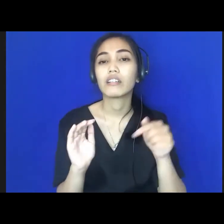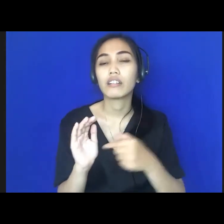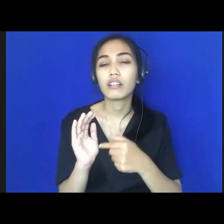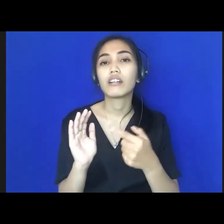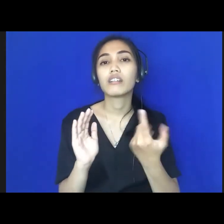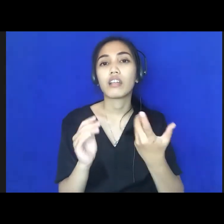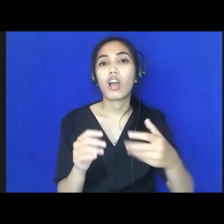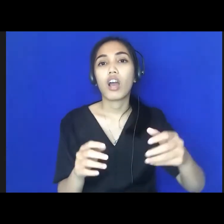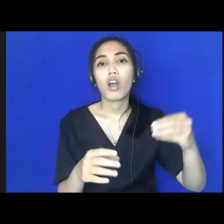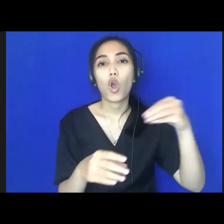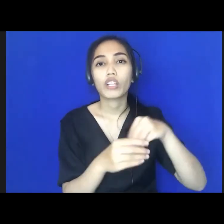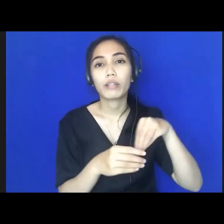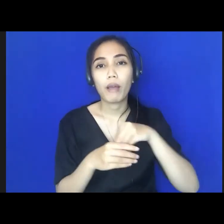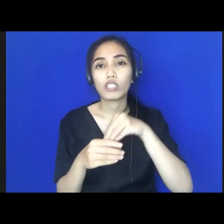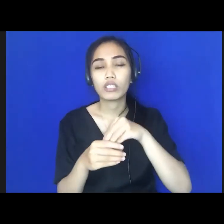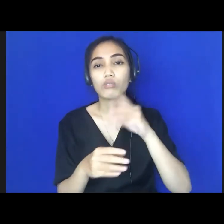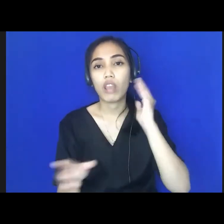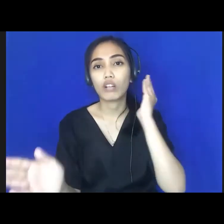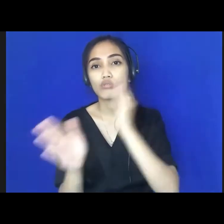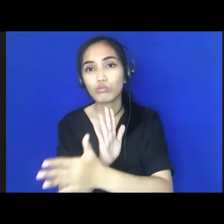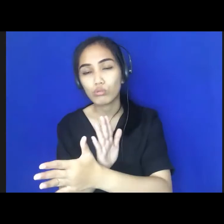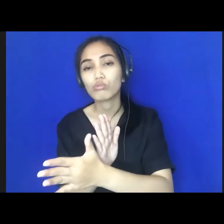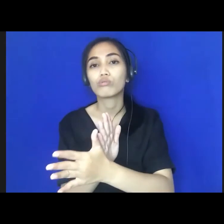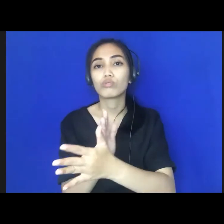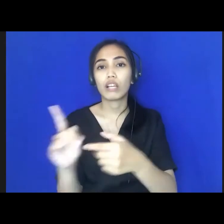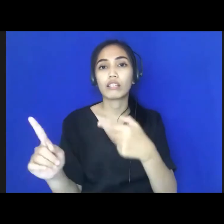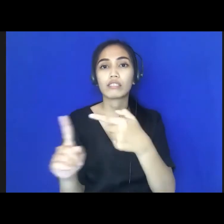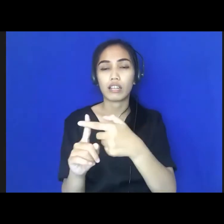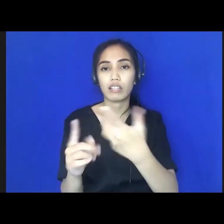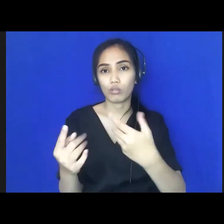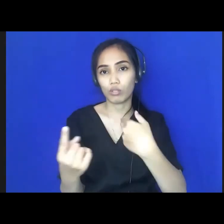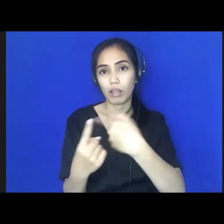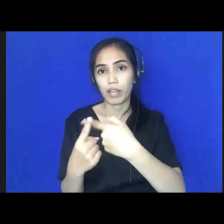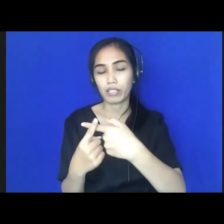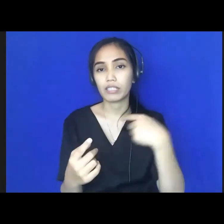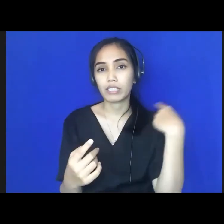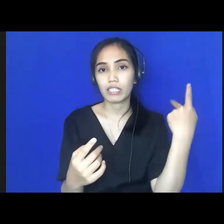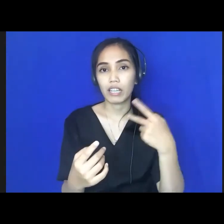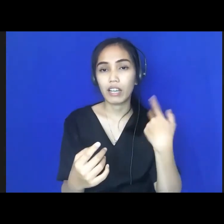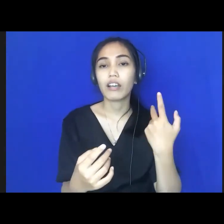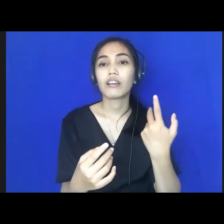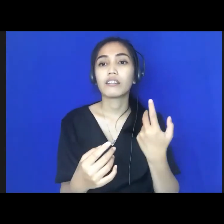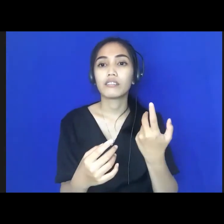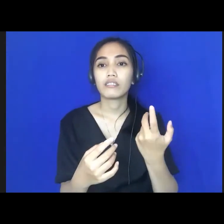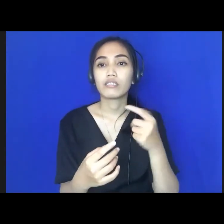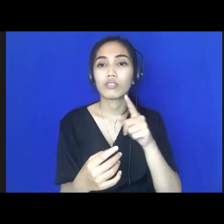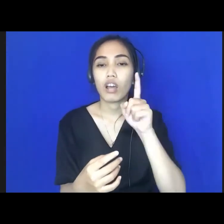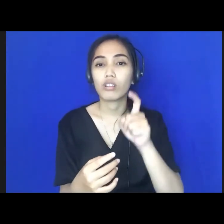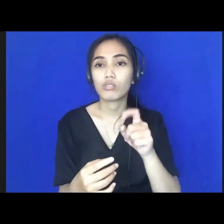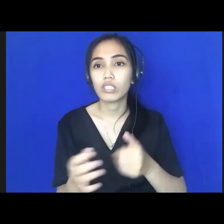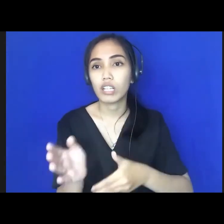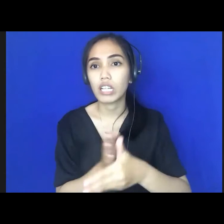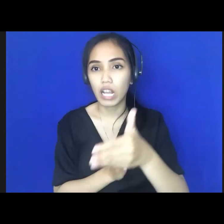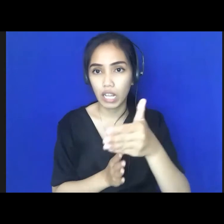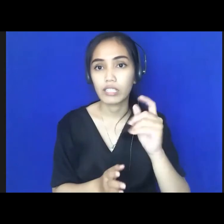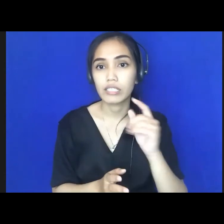kontribusi mereka itu langsung kepada sasaran yang memang beresiko. Ini sebagai tambahan ya, bahwa kita mitra di luar pemerintah pun akan kita gerakkan.